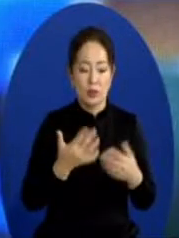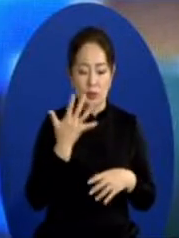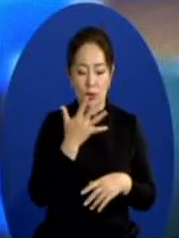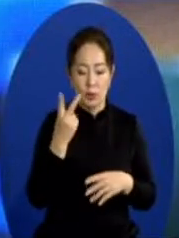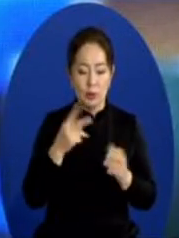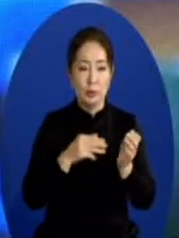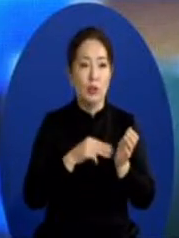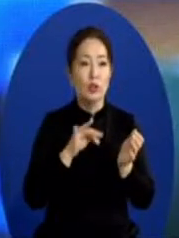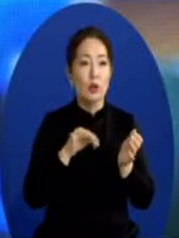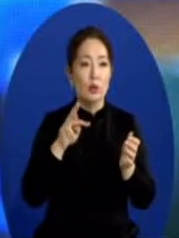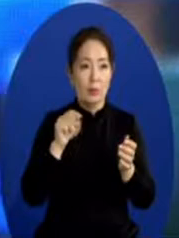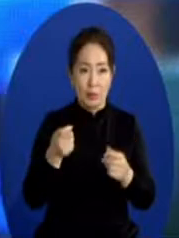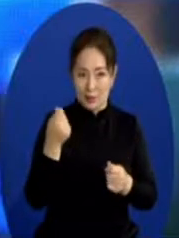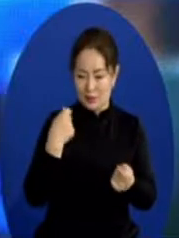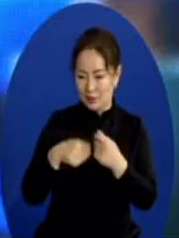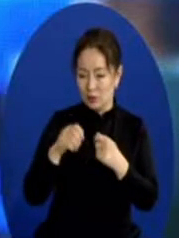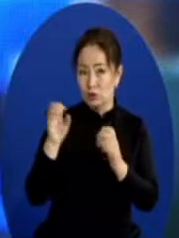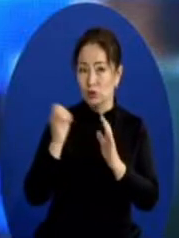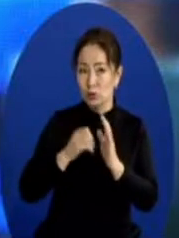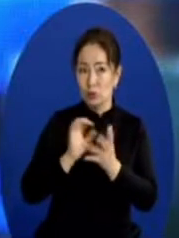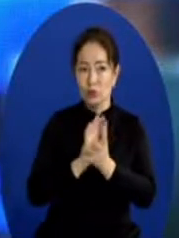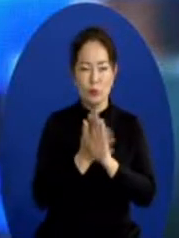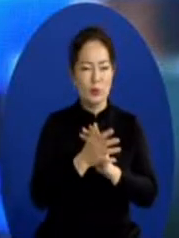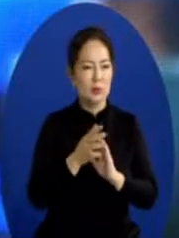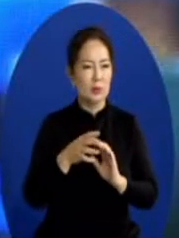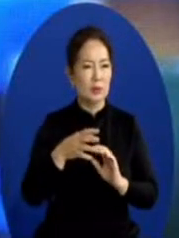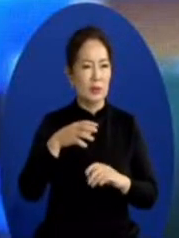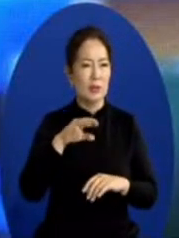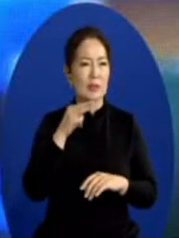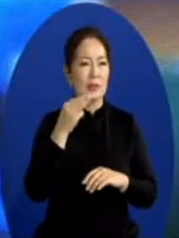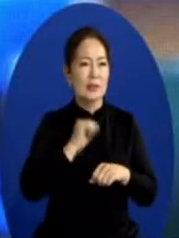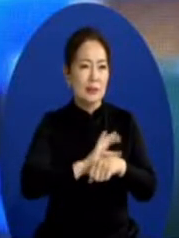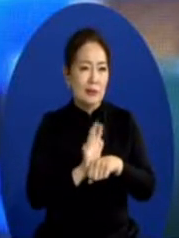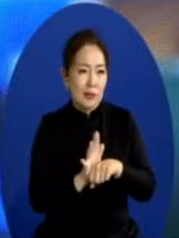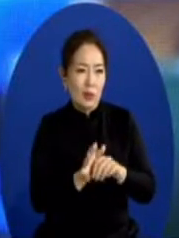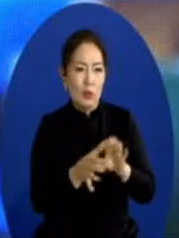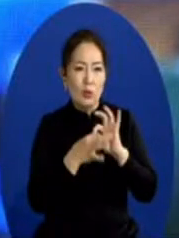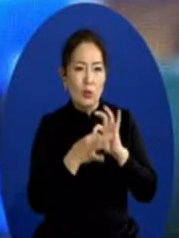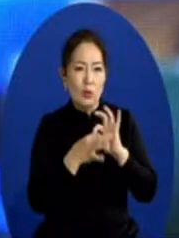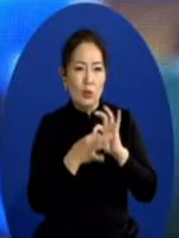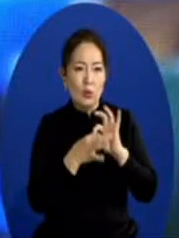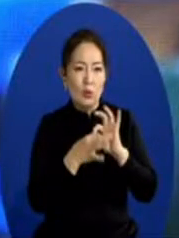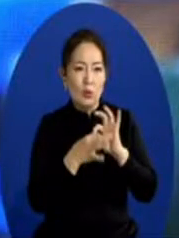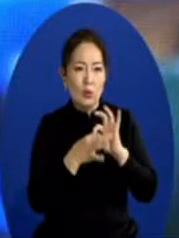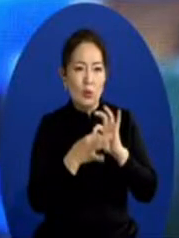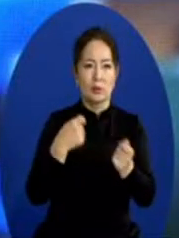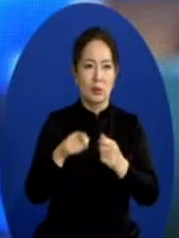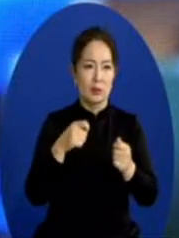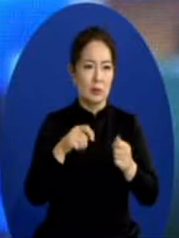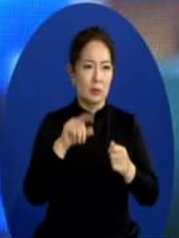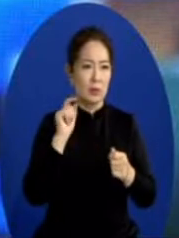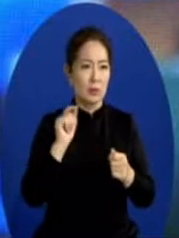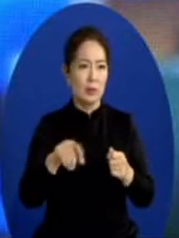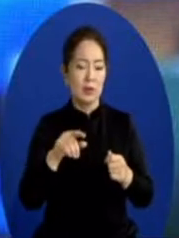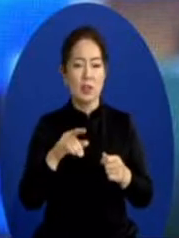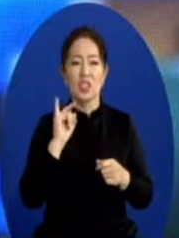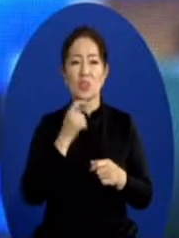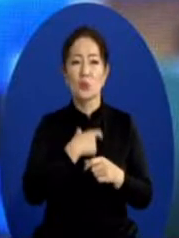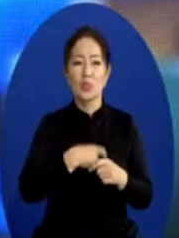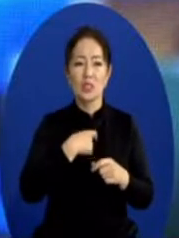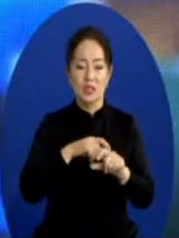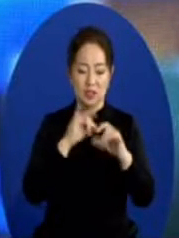52,000 тонн мах экспортлох байсан хэдий ч сар дахлын улмаас ердөө 9,000 тонн махыг гаргаад байгаа юм. Өдөртөө хурлын нэр үхий гүшүүд